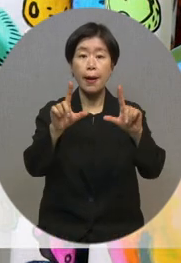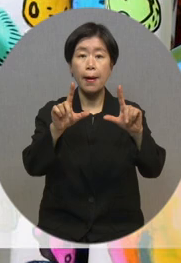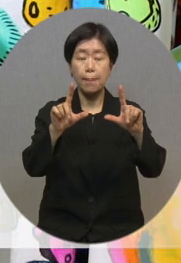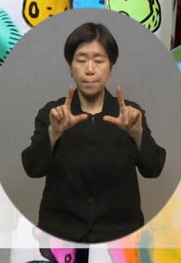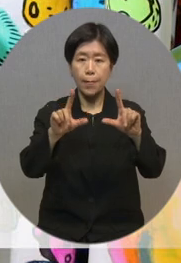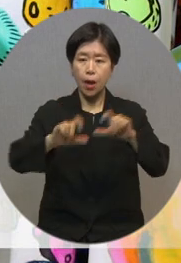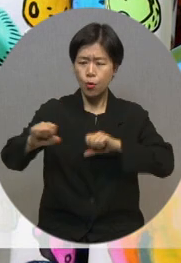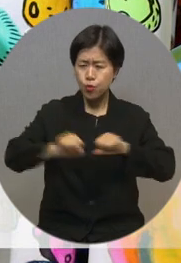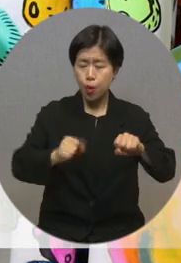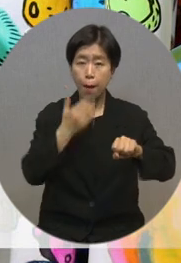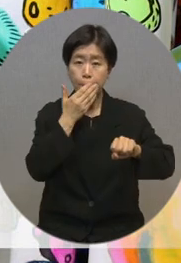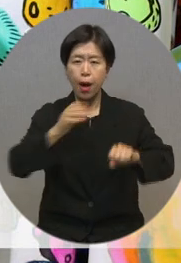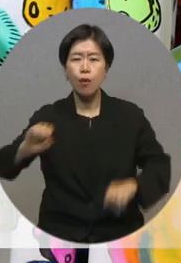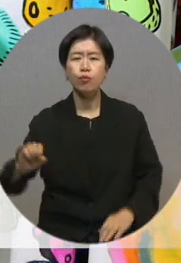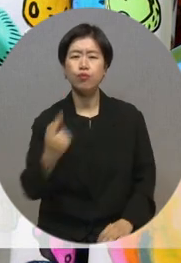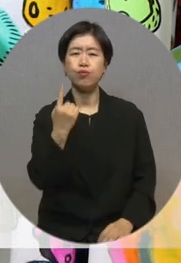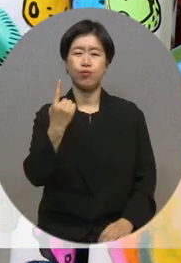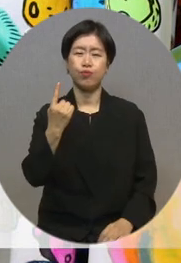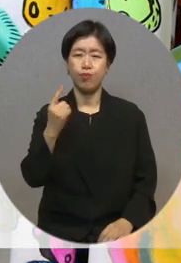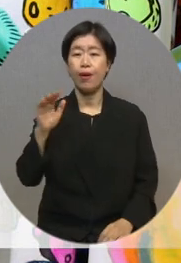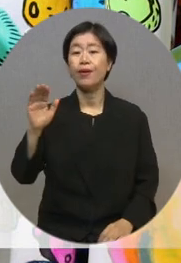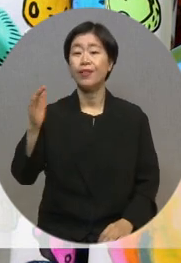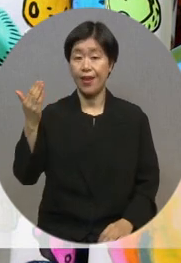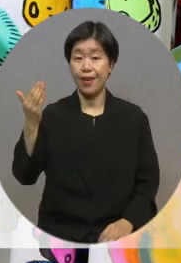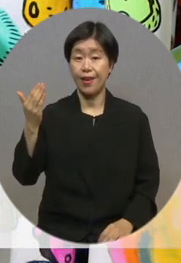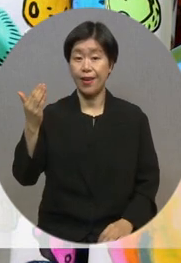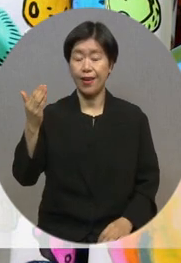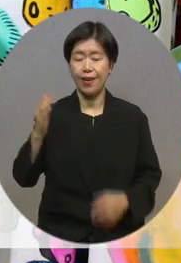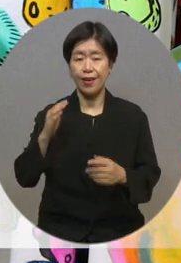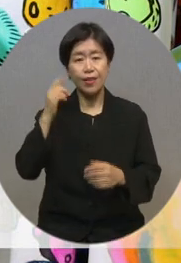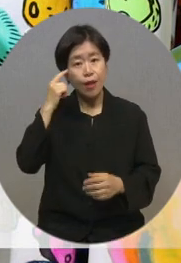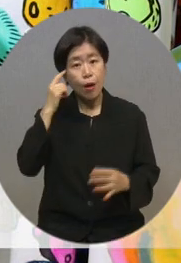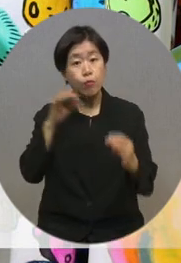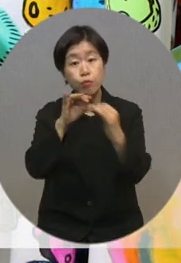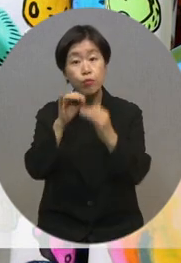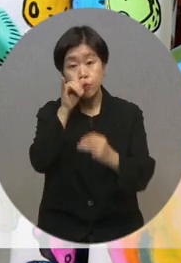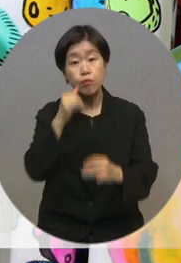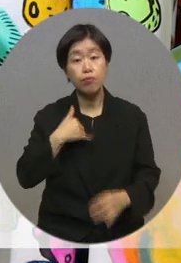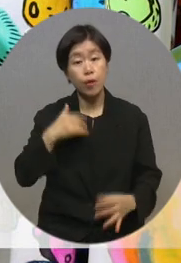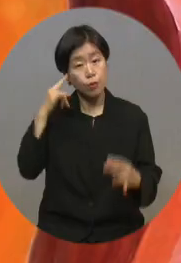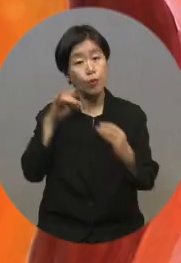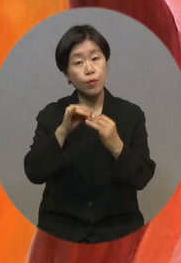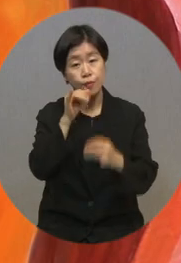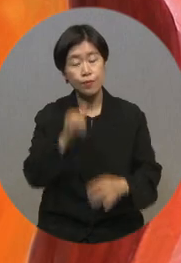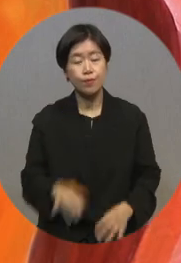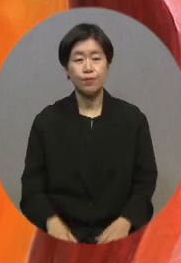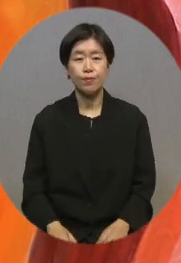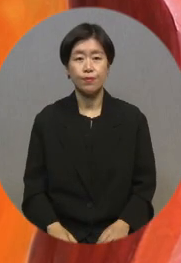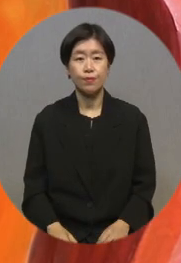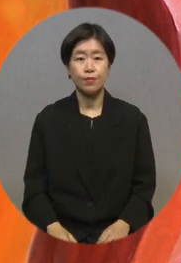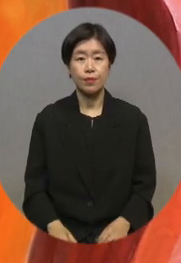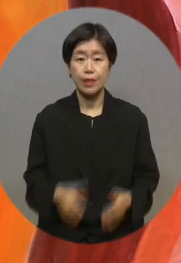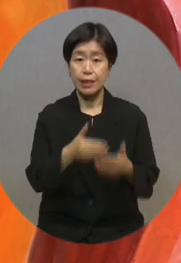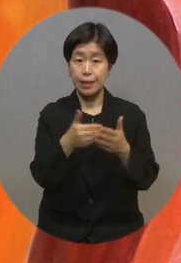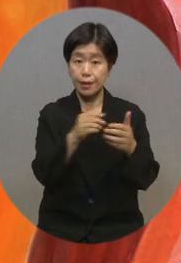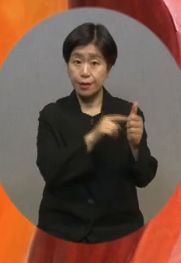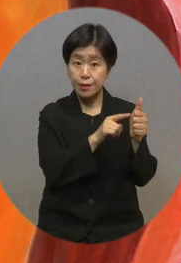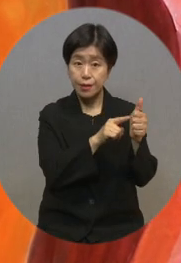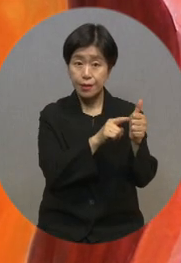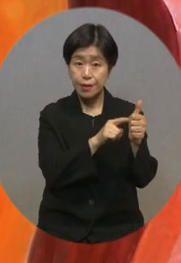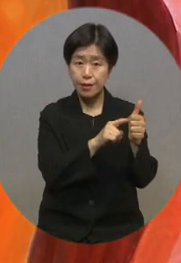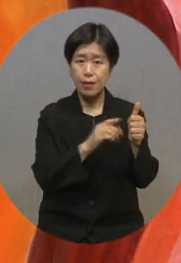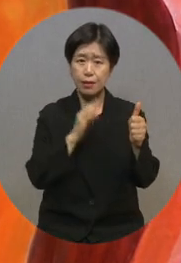추동하는 생명력의 근원이라고 해석하는 경우가 많아요. 저도 거기에 동조하는데 작가의 그림은